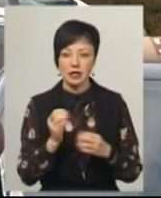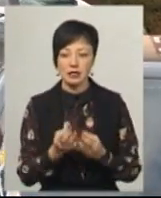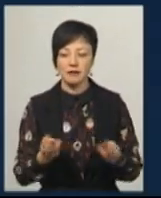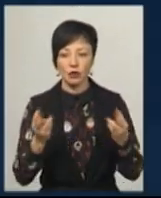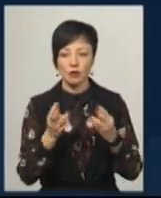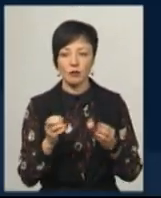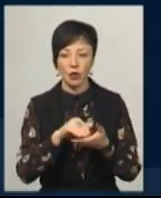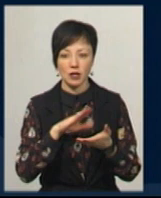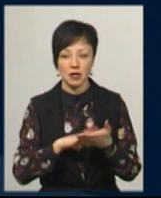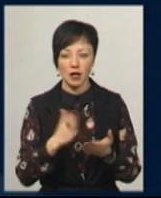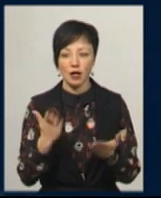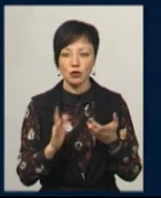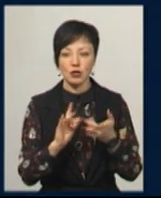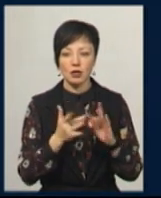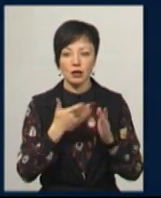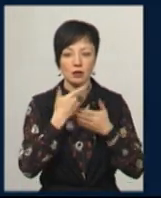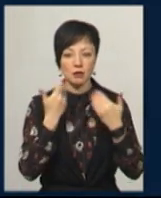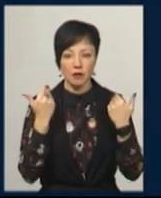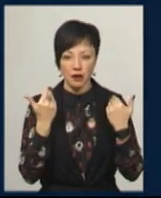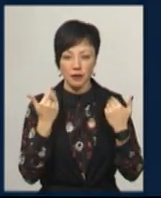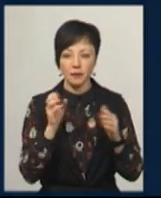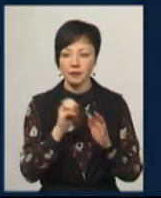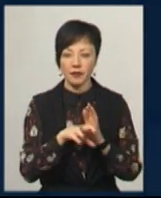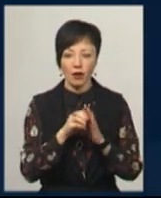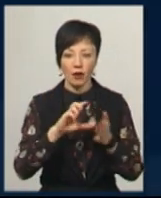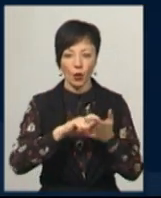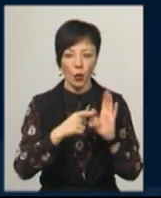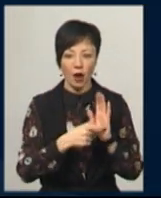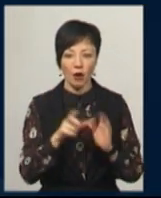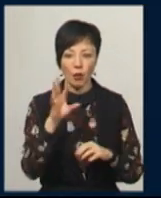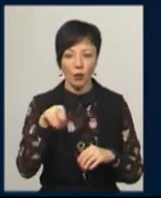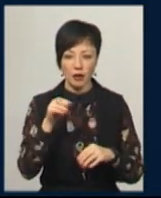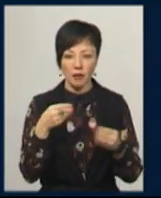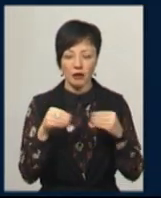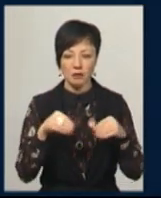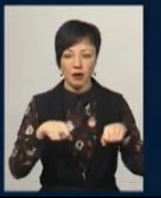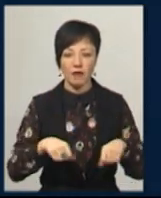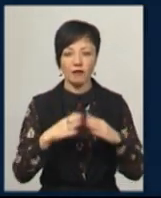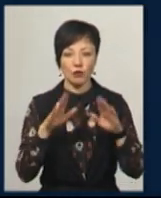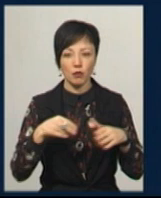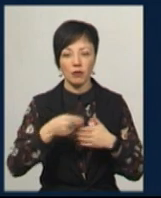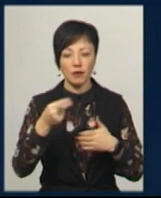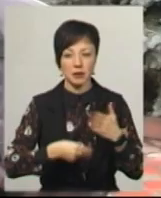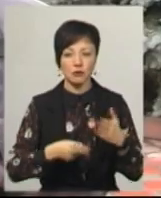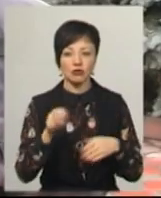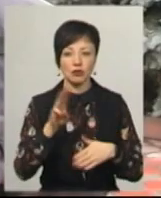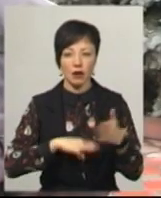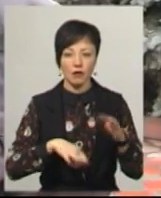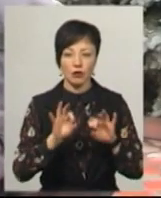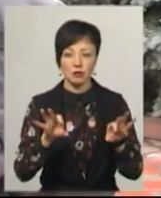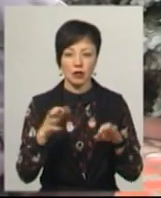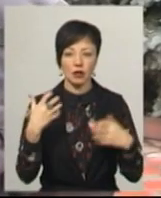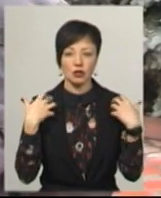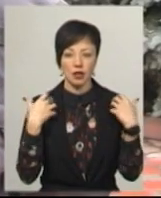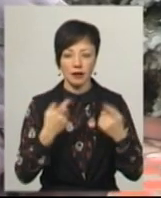про реєстрацію. Якщо ж інтернету немає чи не завантажується QR-код, а пластикові права вдома, водію можуть виписати штраф. Про це розповідає